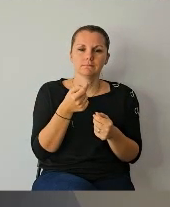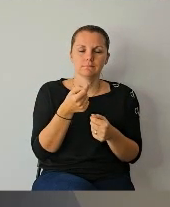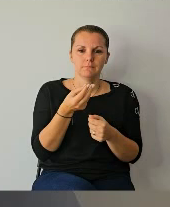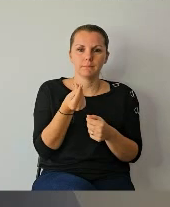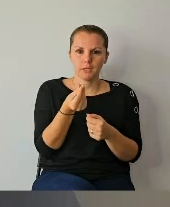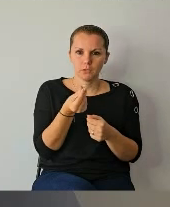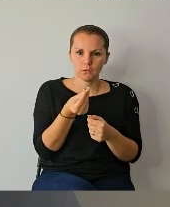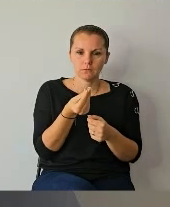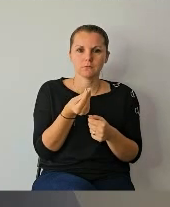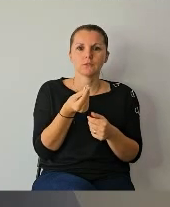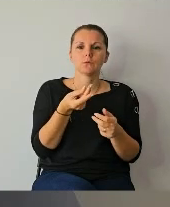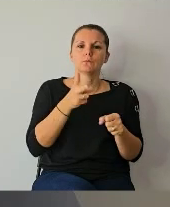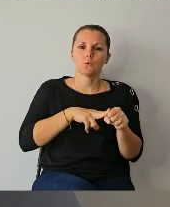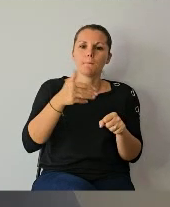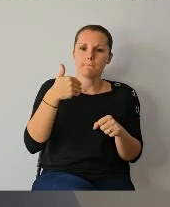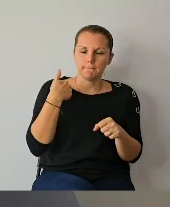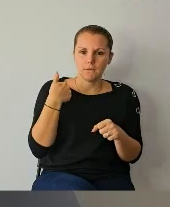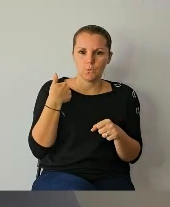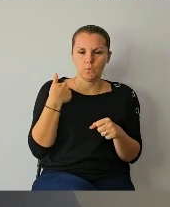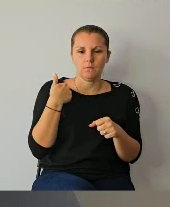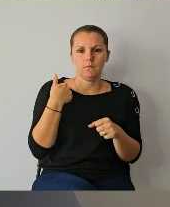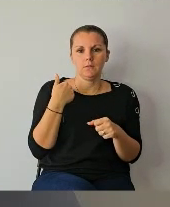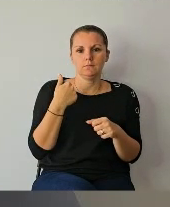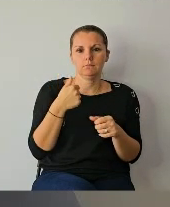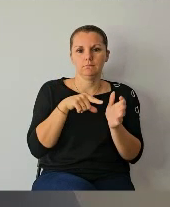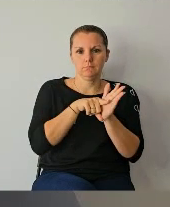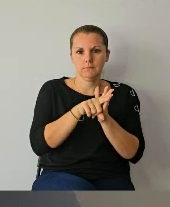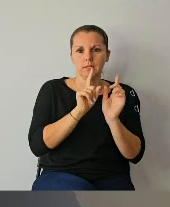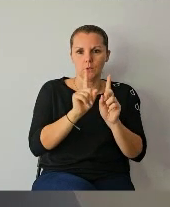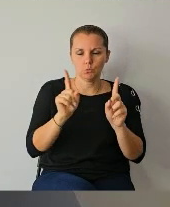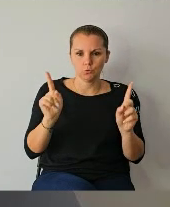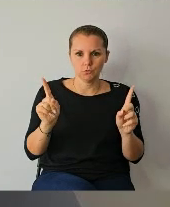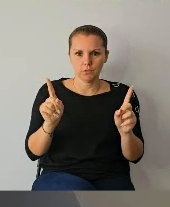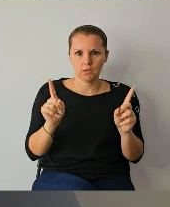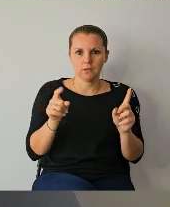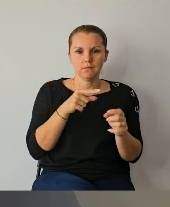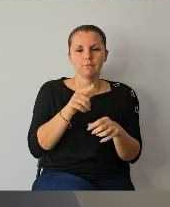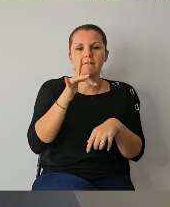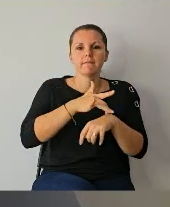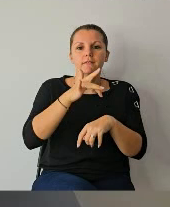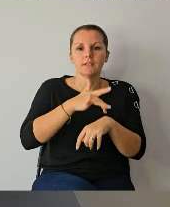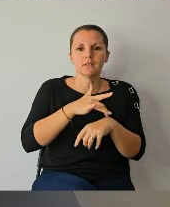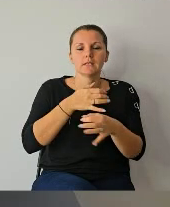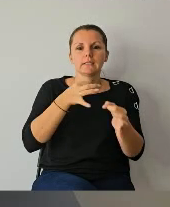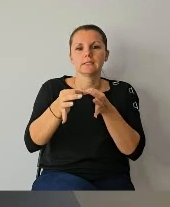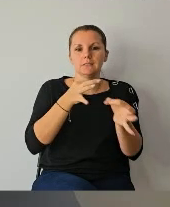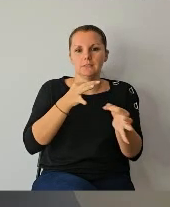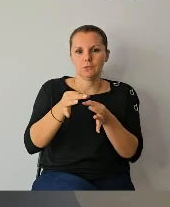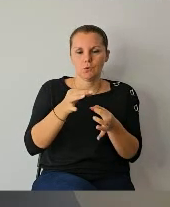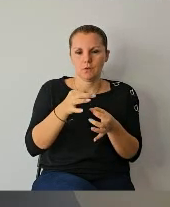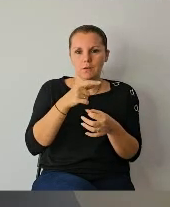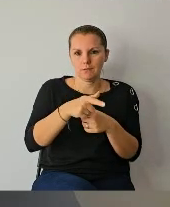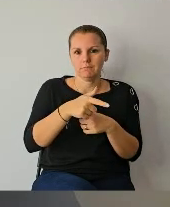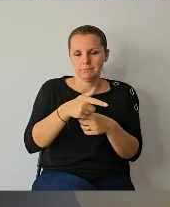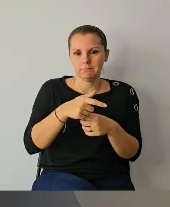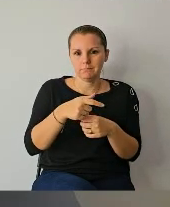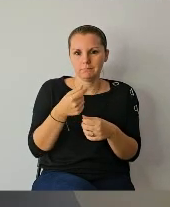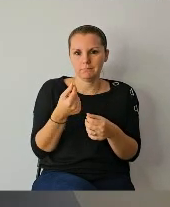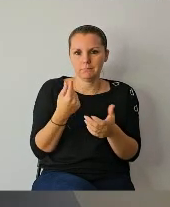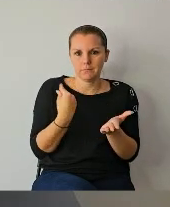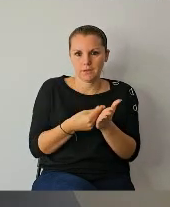chodzi o naszych nauczycieli, one wynikały jakby z historii również tych stawek i dodatków